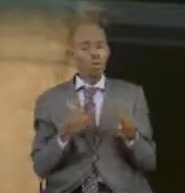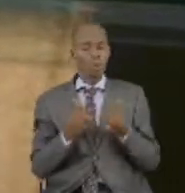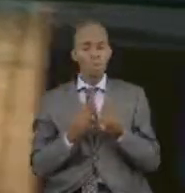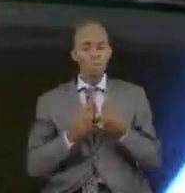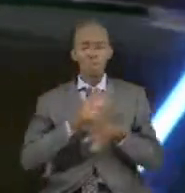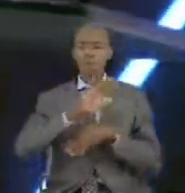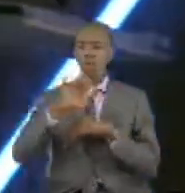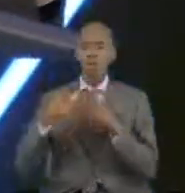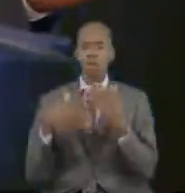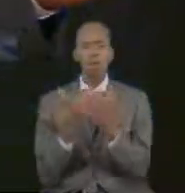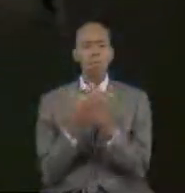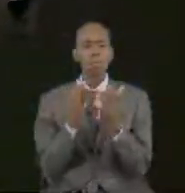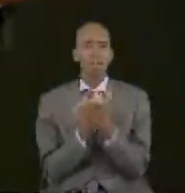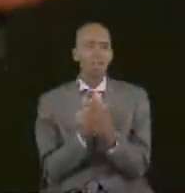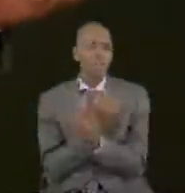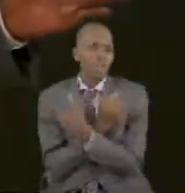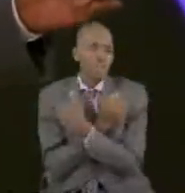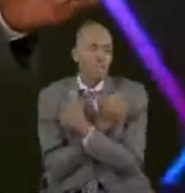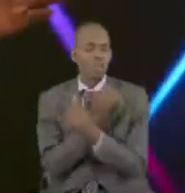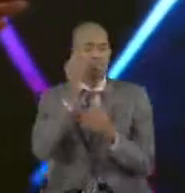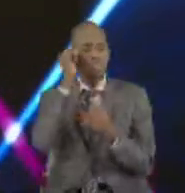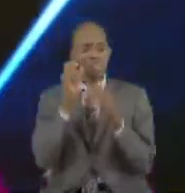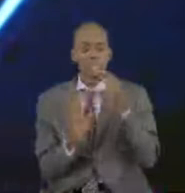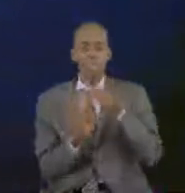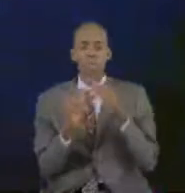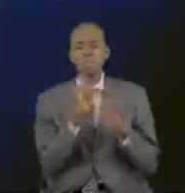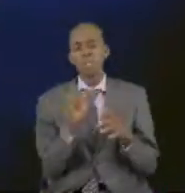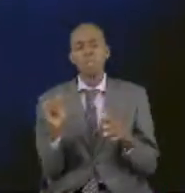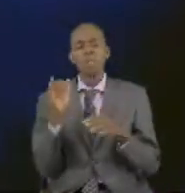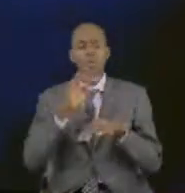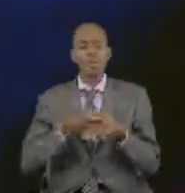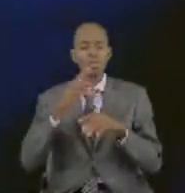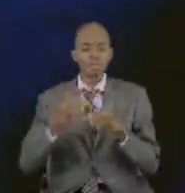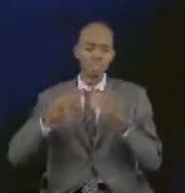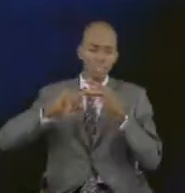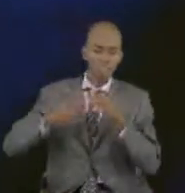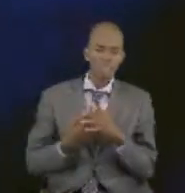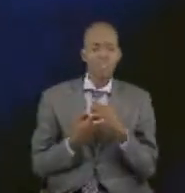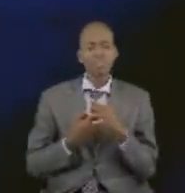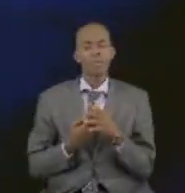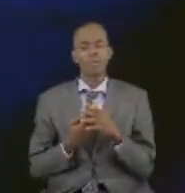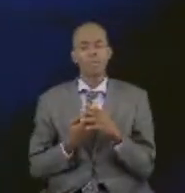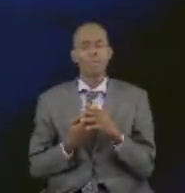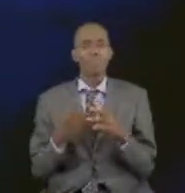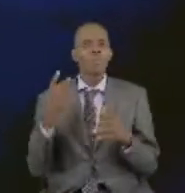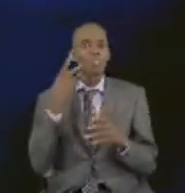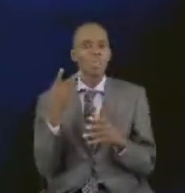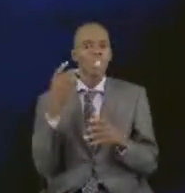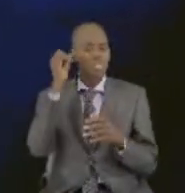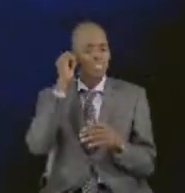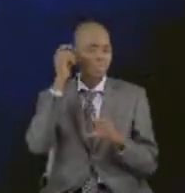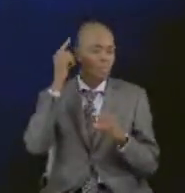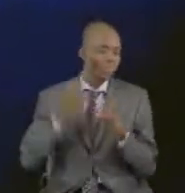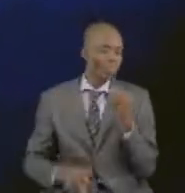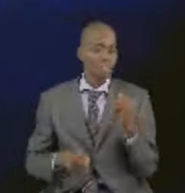aimé son avènement depuis le jeu du commencement jusqu'au paroxysme de